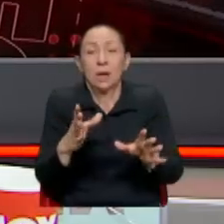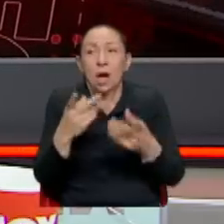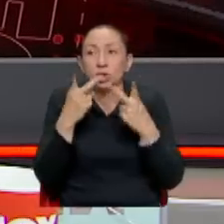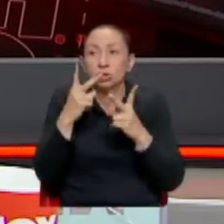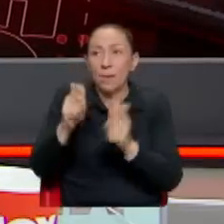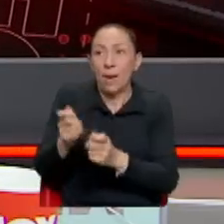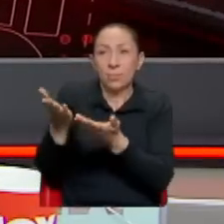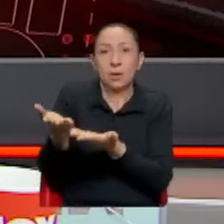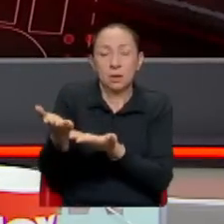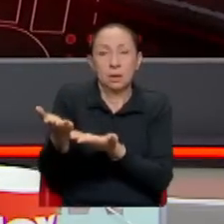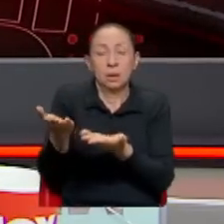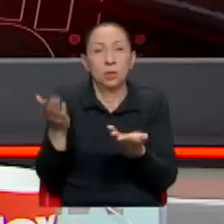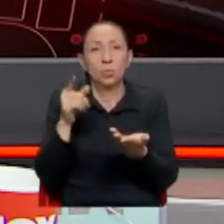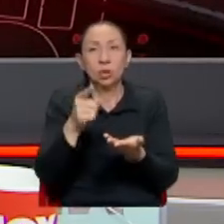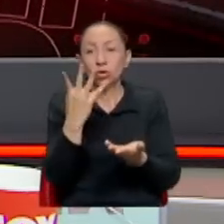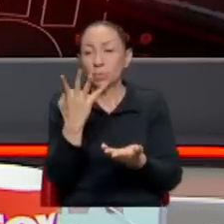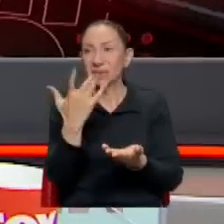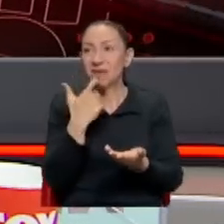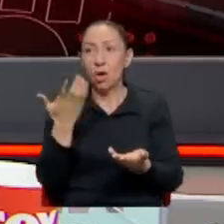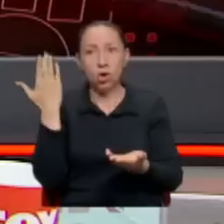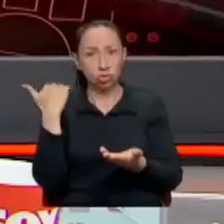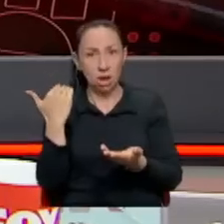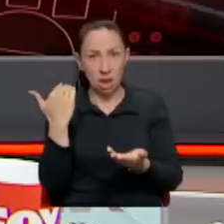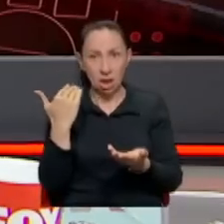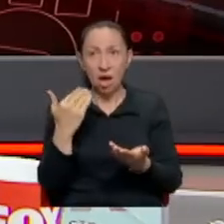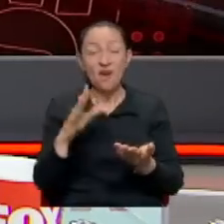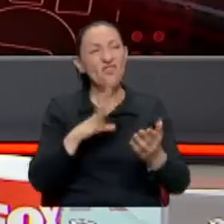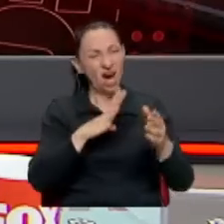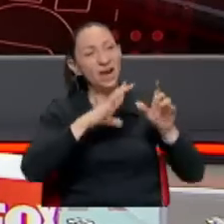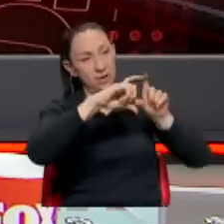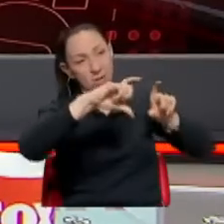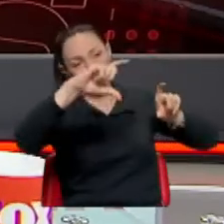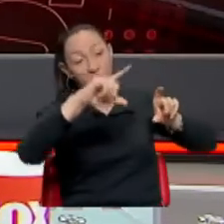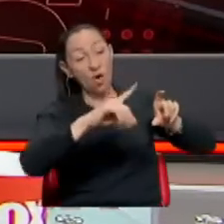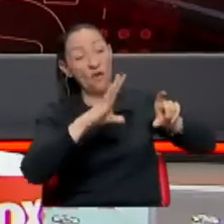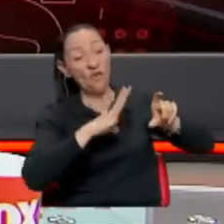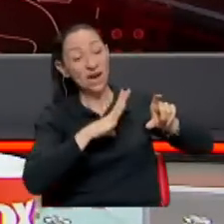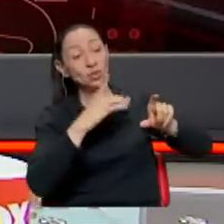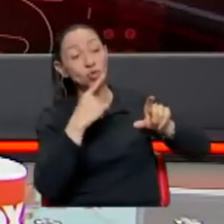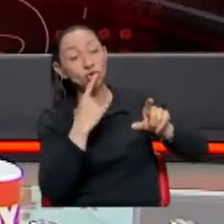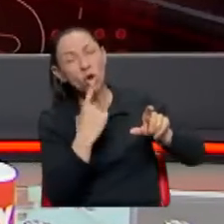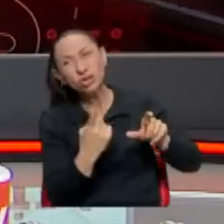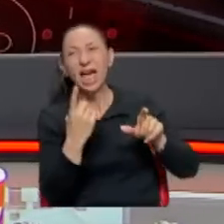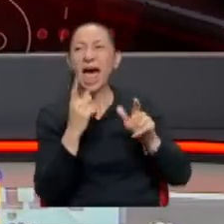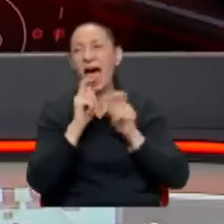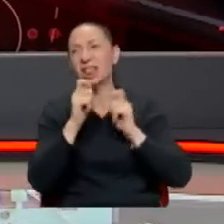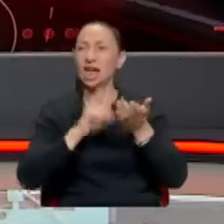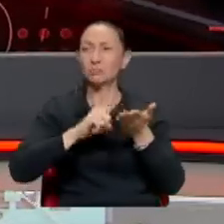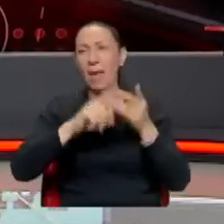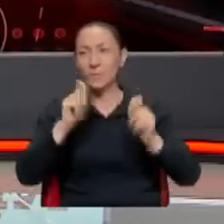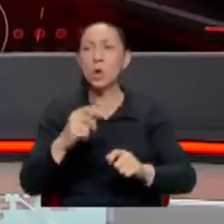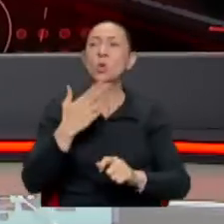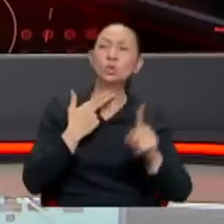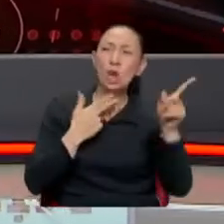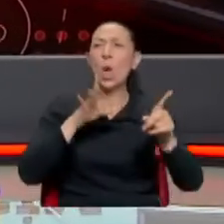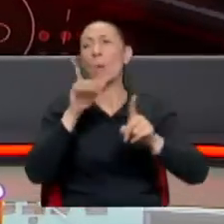ifade edildi. Yani bundan 4-5 sene önce vardı, varlığı için sözde anlaşma yapıldı, yok Rusya ile yapıldı,